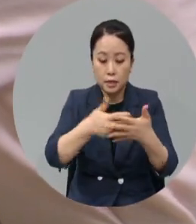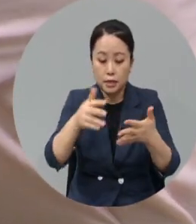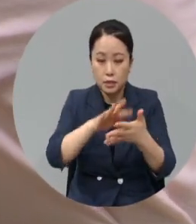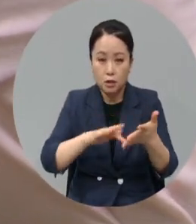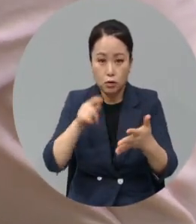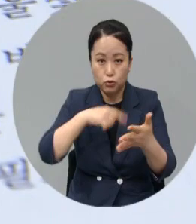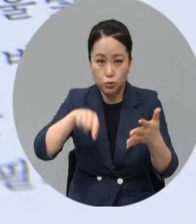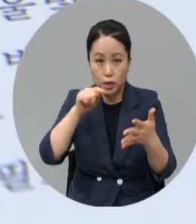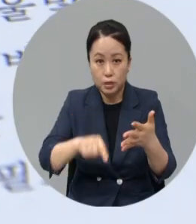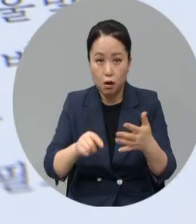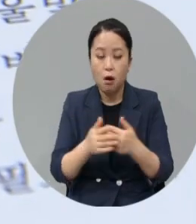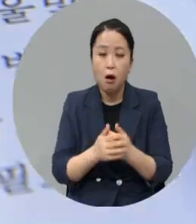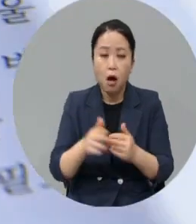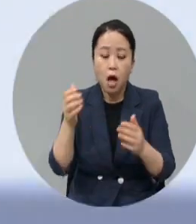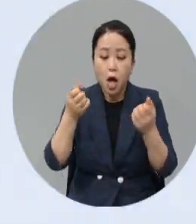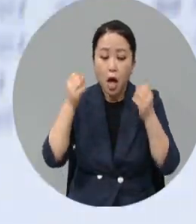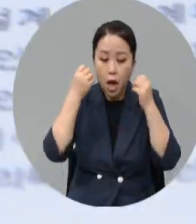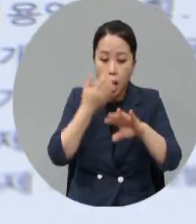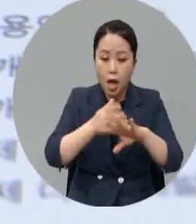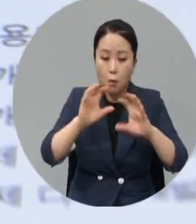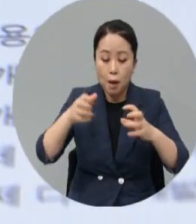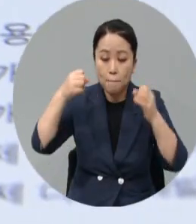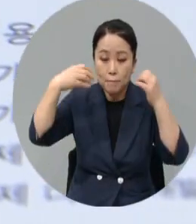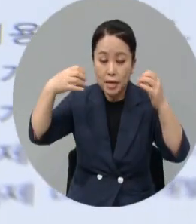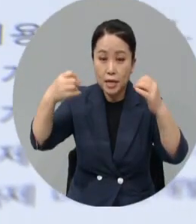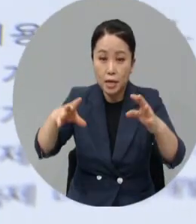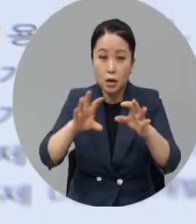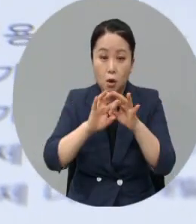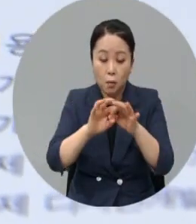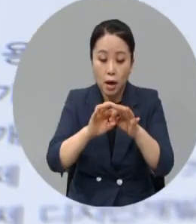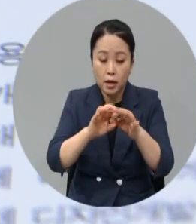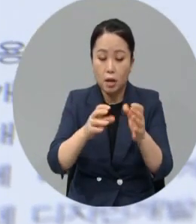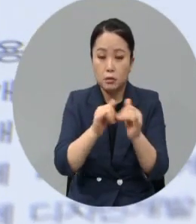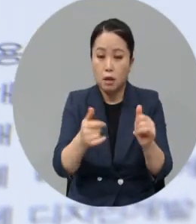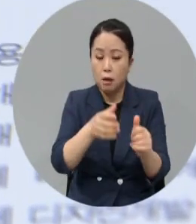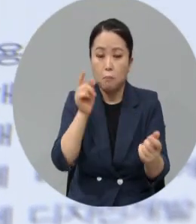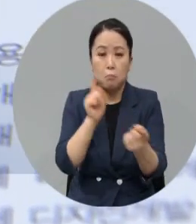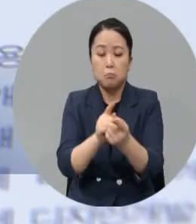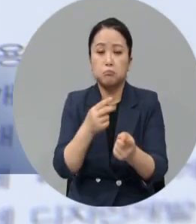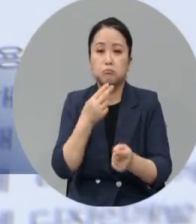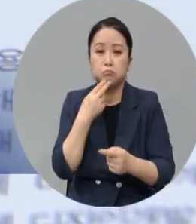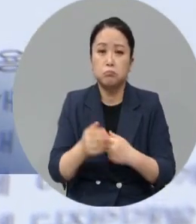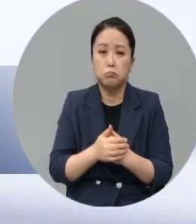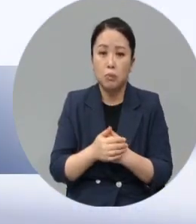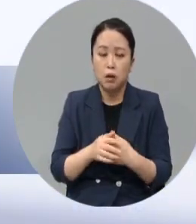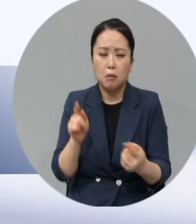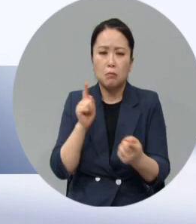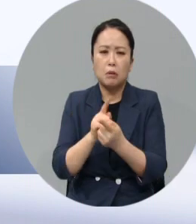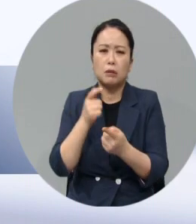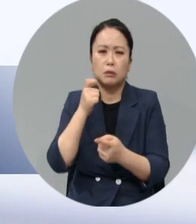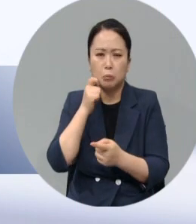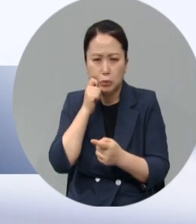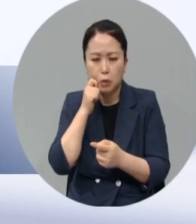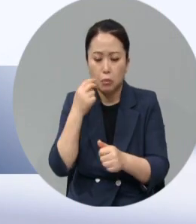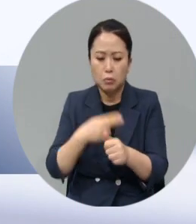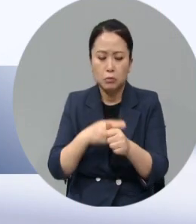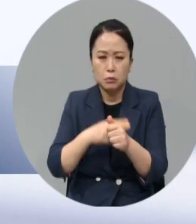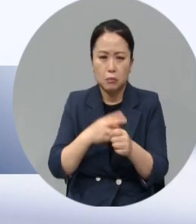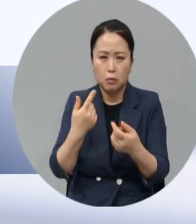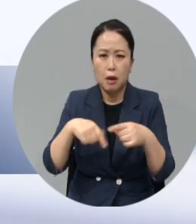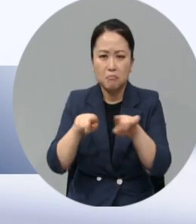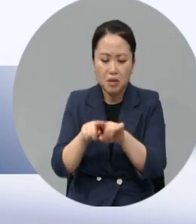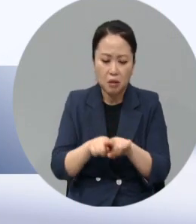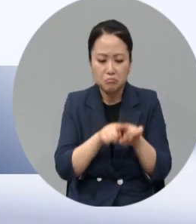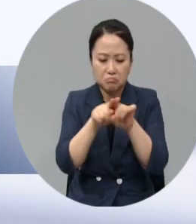축제 관계자와의 만남도 이뤄지지 않았습니다. 네, 만나지는 못하고 교수님하고 계속 그냥 저희들이 가서 현장 꾸며서 협의를